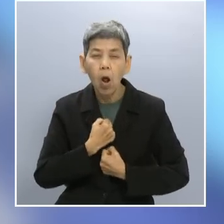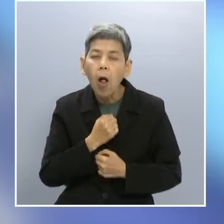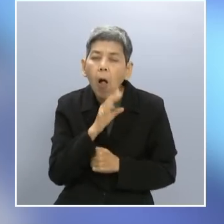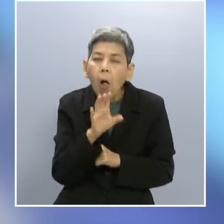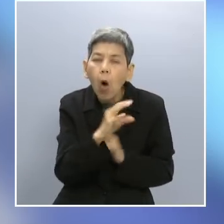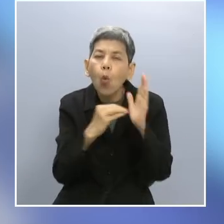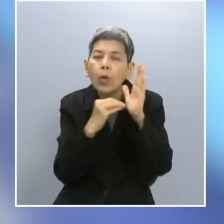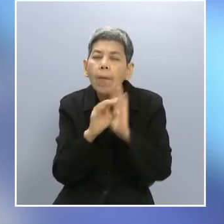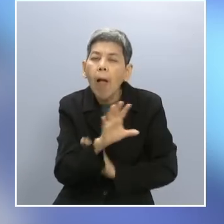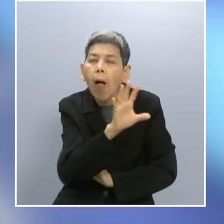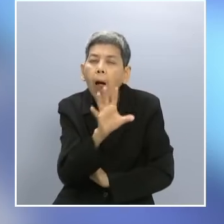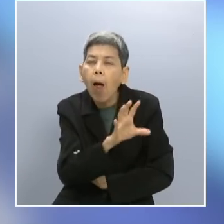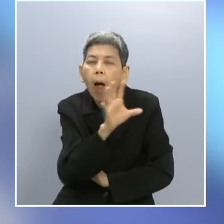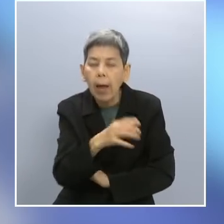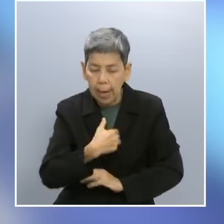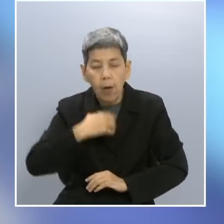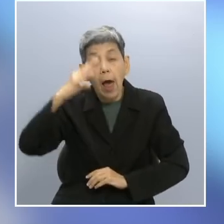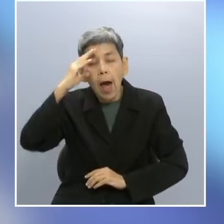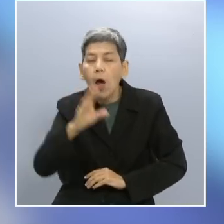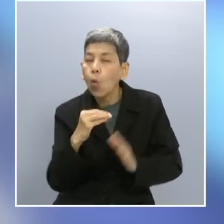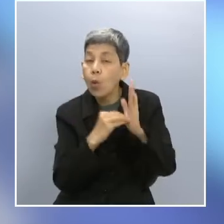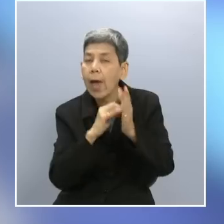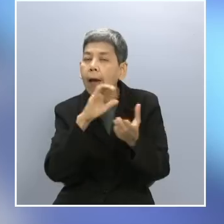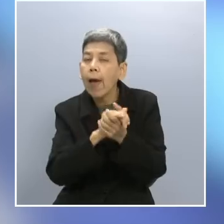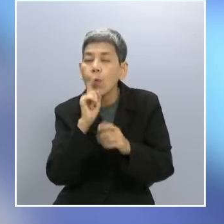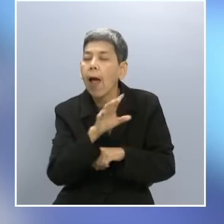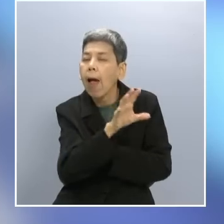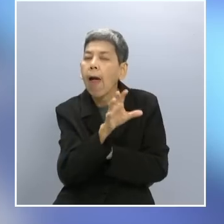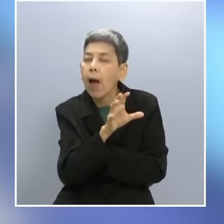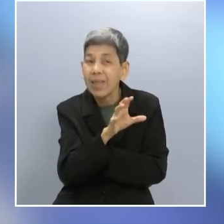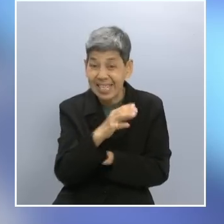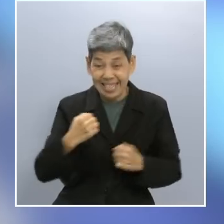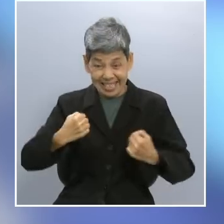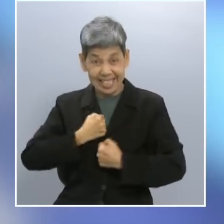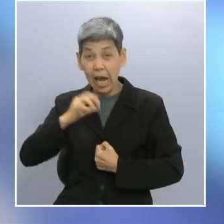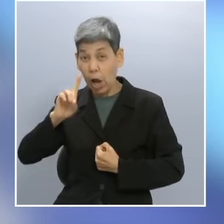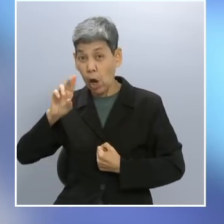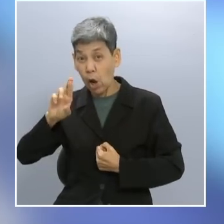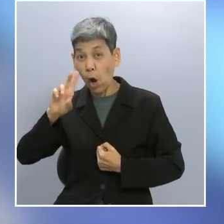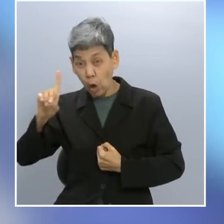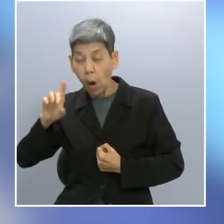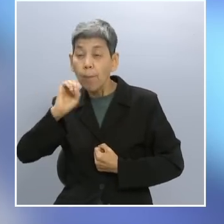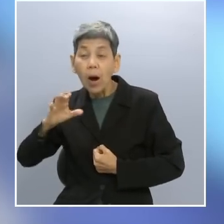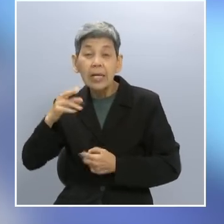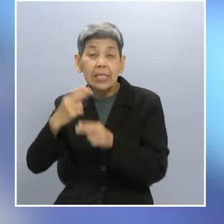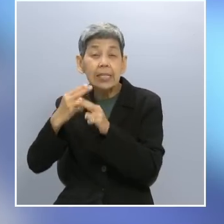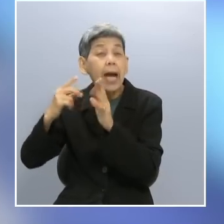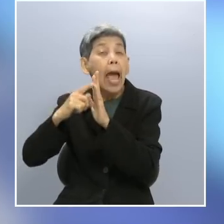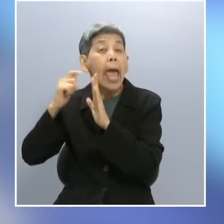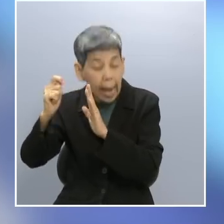เมียที่กรุงเทพฯอันนี้ไว้หลอกเมียที่กรุงเทพฯแต่ไอ้ชุดรดที่ไปบอกเมียที่ชื่อเอ